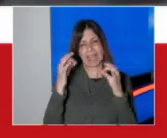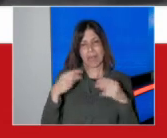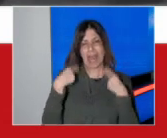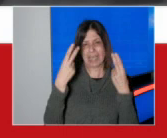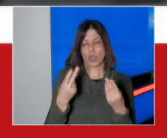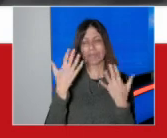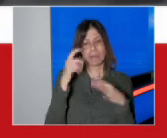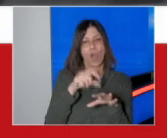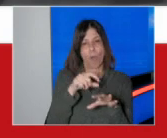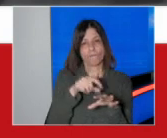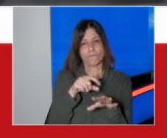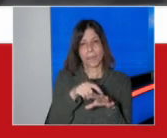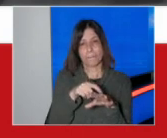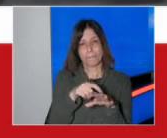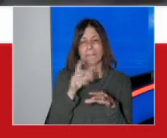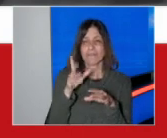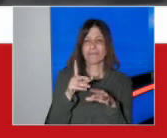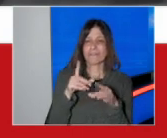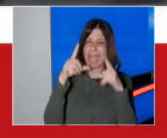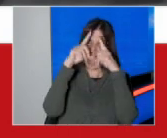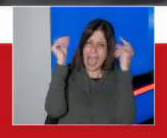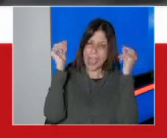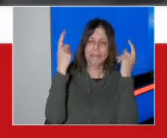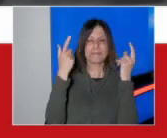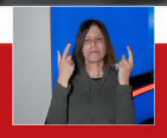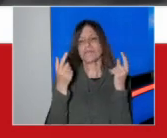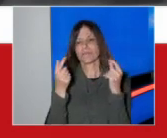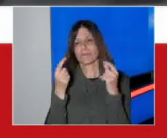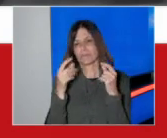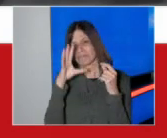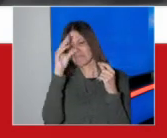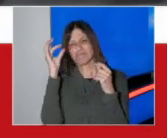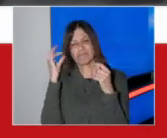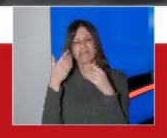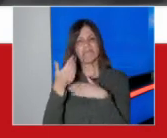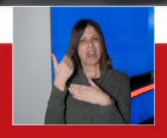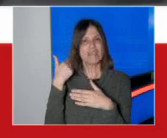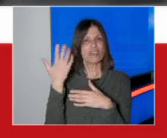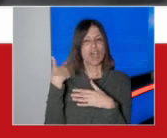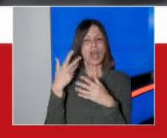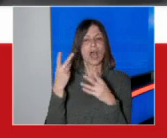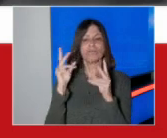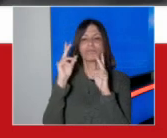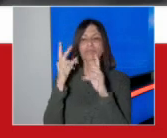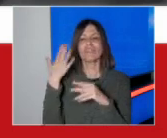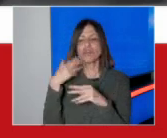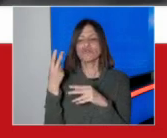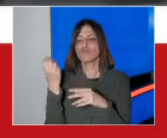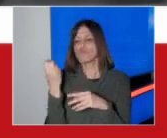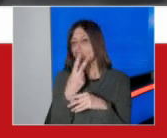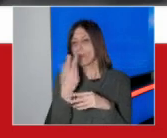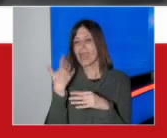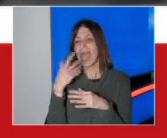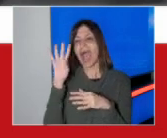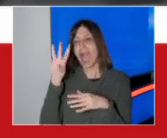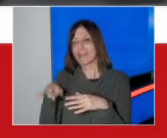אתה מסתכל, מספר הרופאים ואחים ואחיות, רופאות ורופאים, אחים ואחיות, לפני, שהיו מושבתים, לפני שבועיים היה בערך